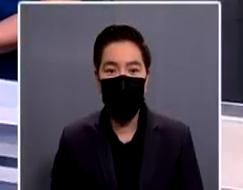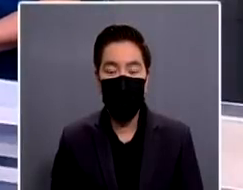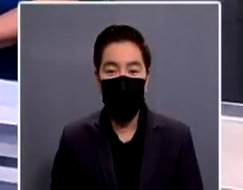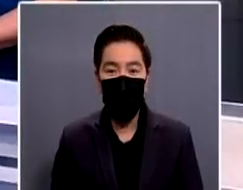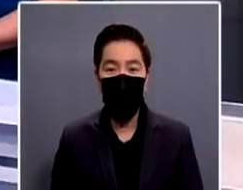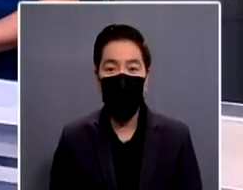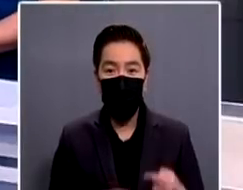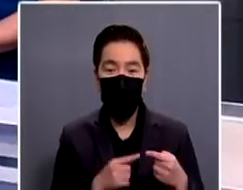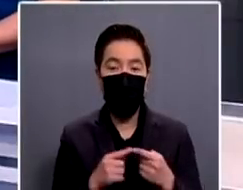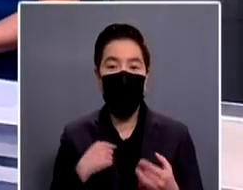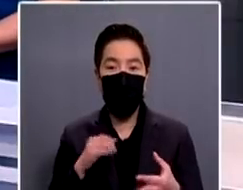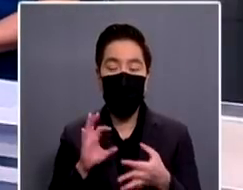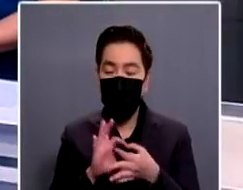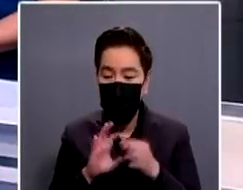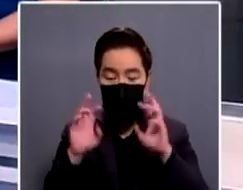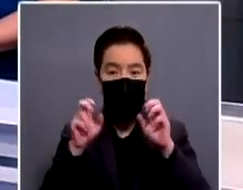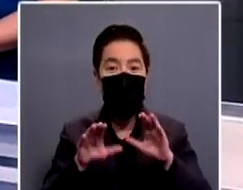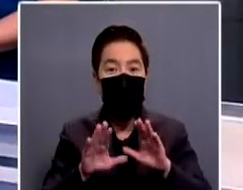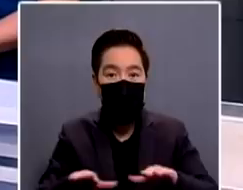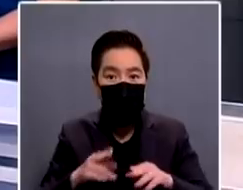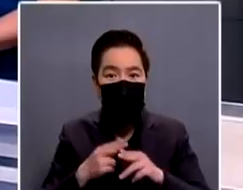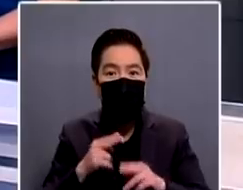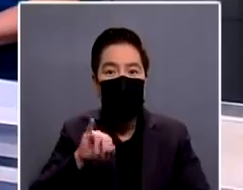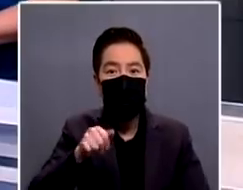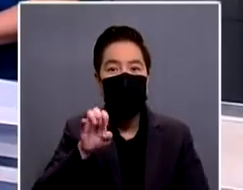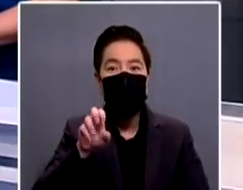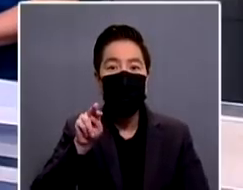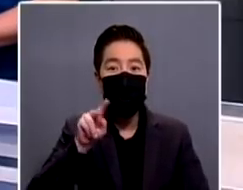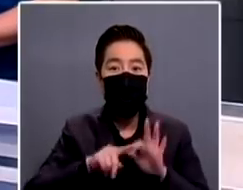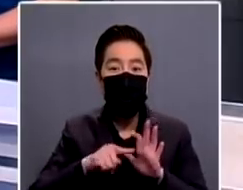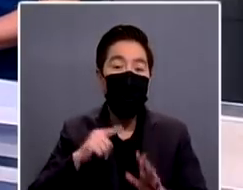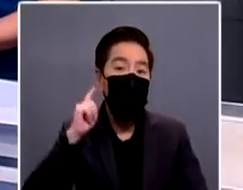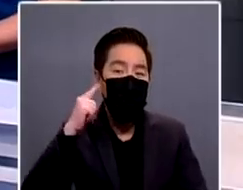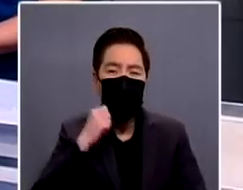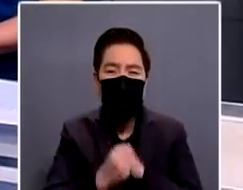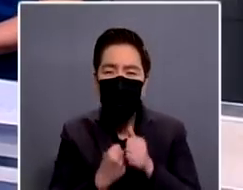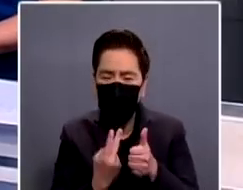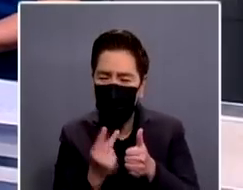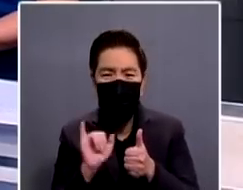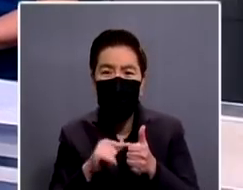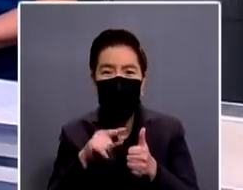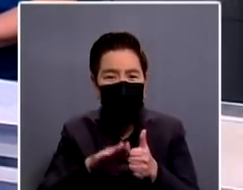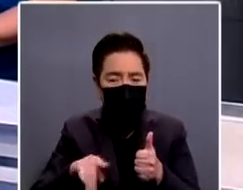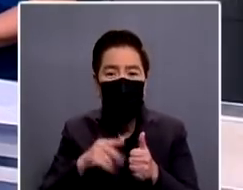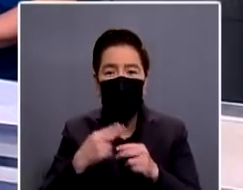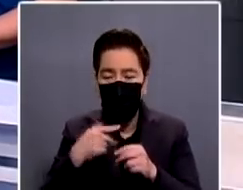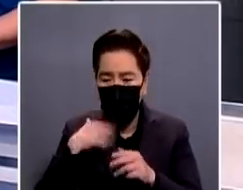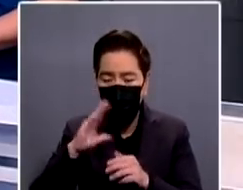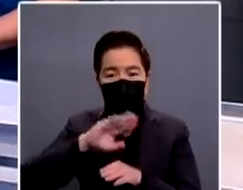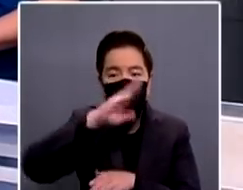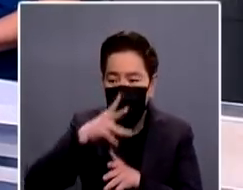ไปเกาะติดความคืบหน้านะคะประเด็นของน้องจีน่าค่ะหลังจากที่ถูกนายอาผะนะคะรักพาตัวไปนะคะบ